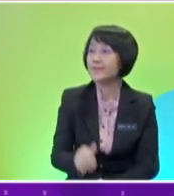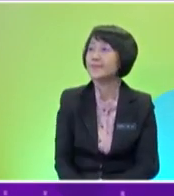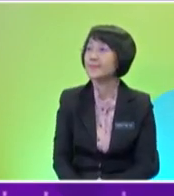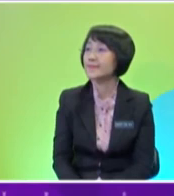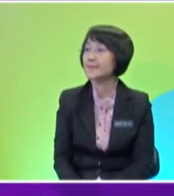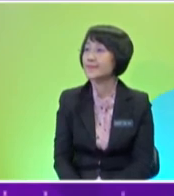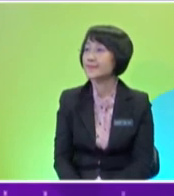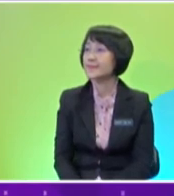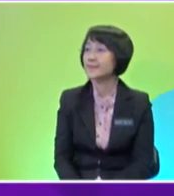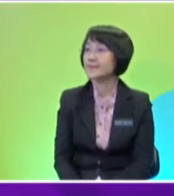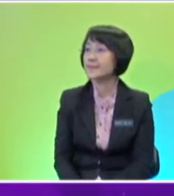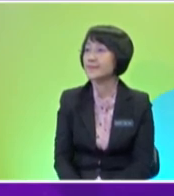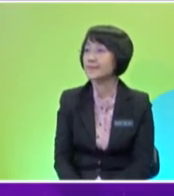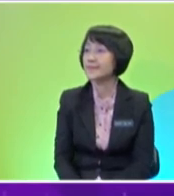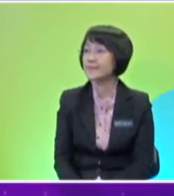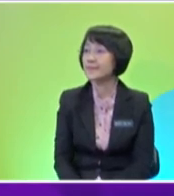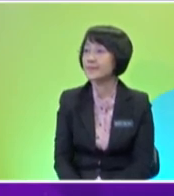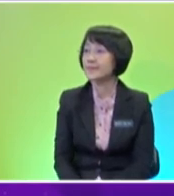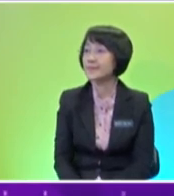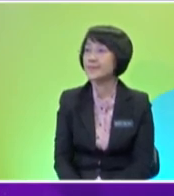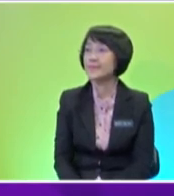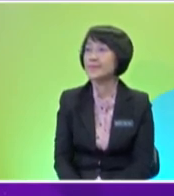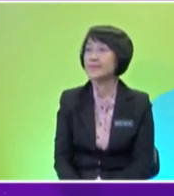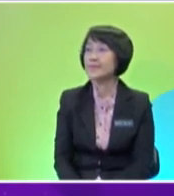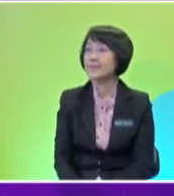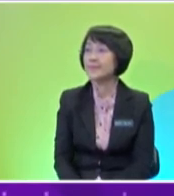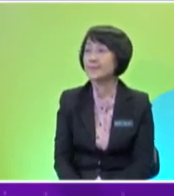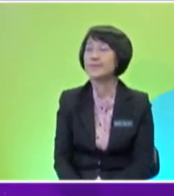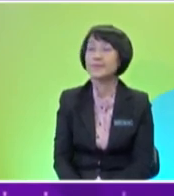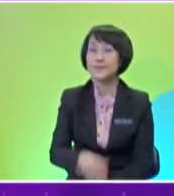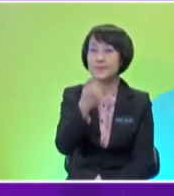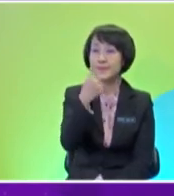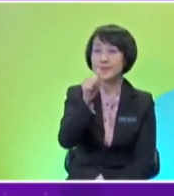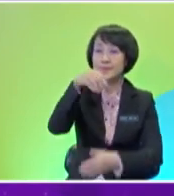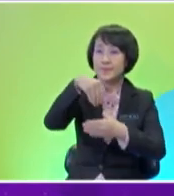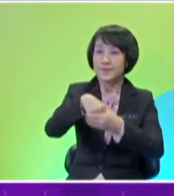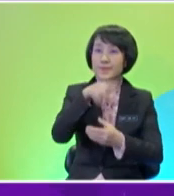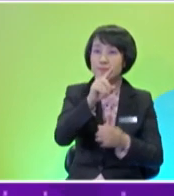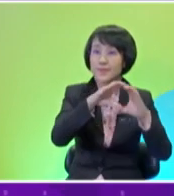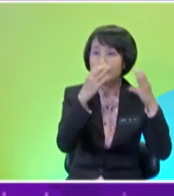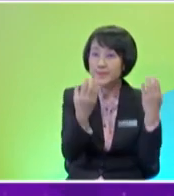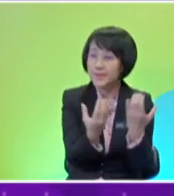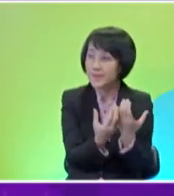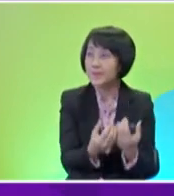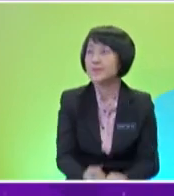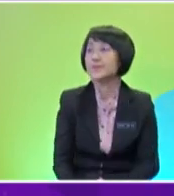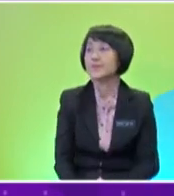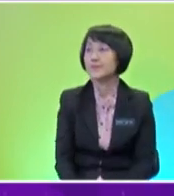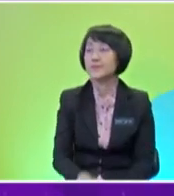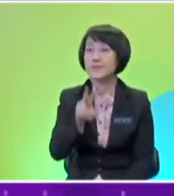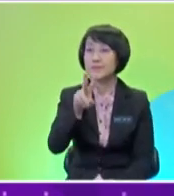bila kita bahagia kita bagikan 10 adalah satu kumpulan satu dua